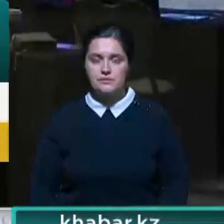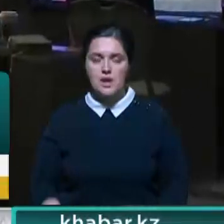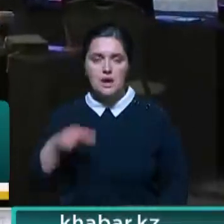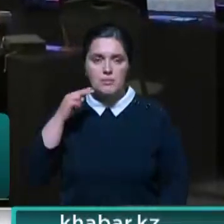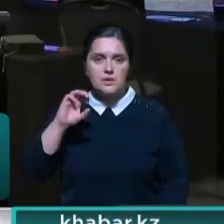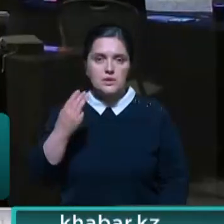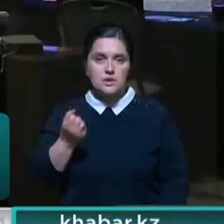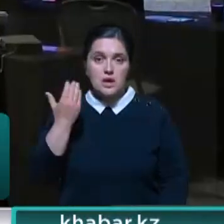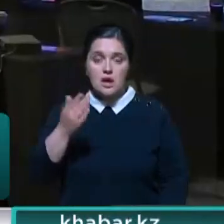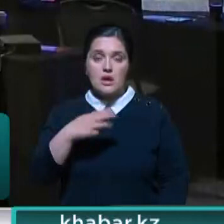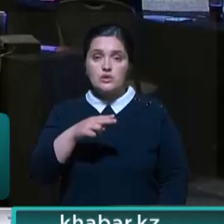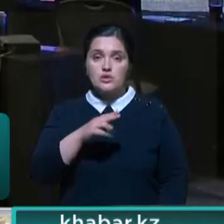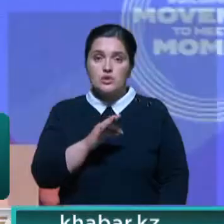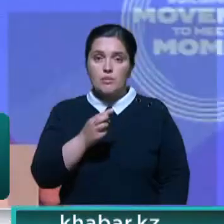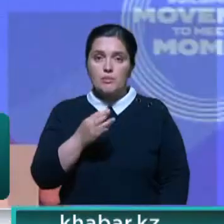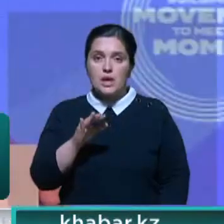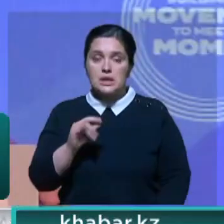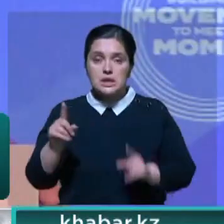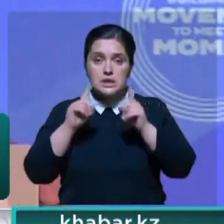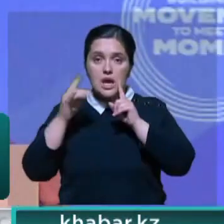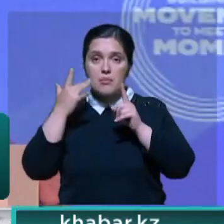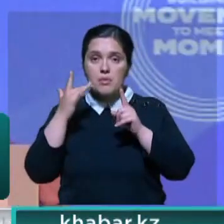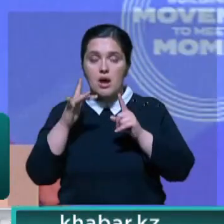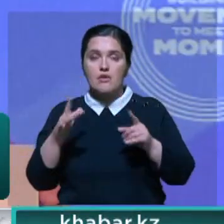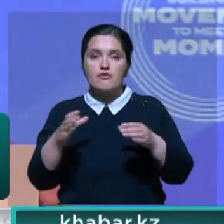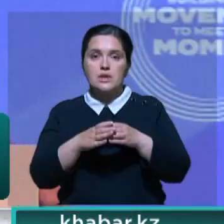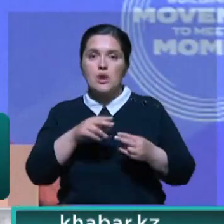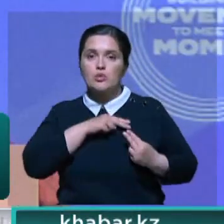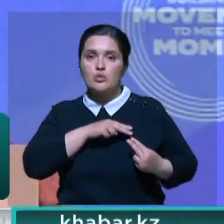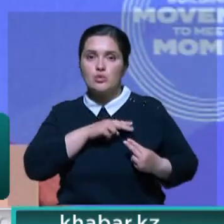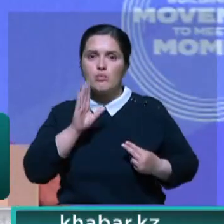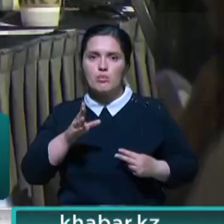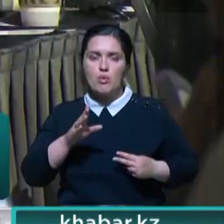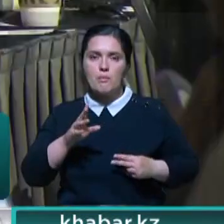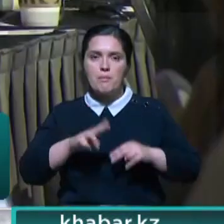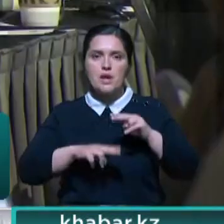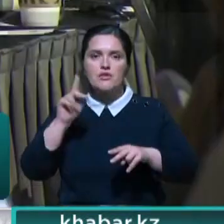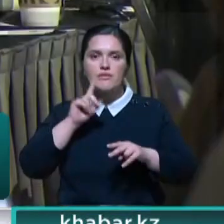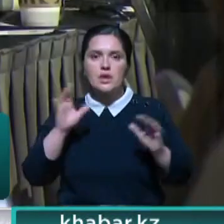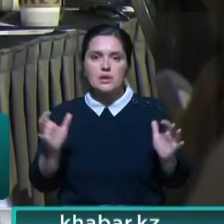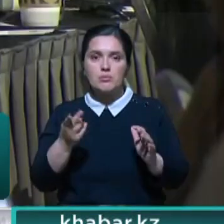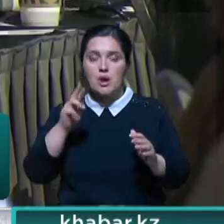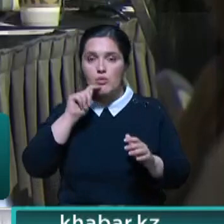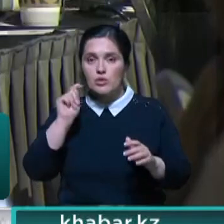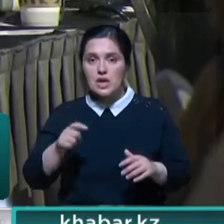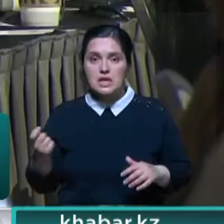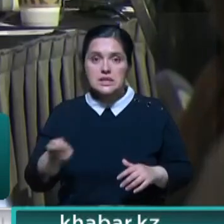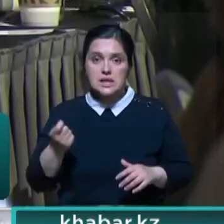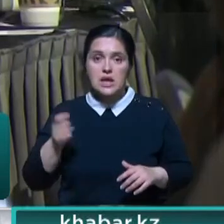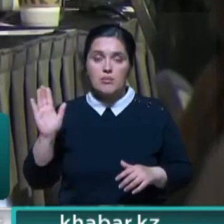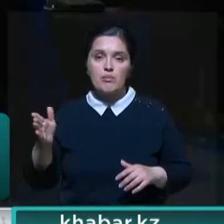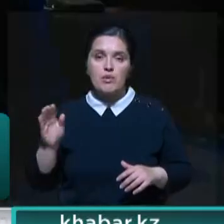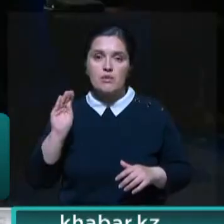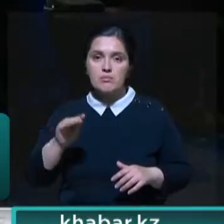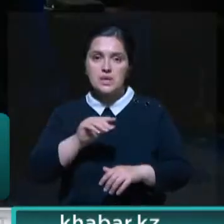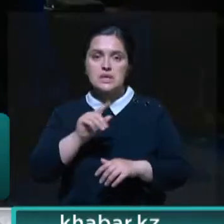Президент США Джо Байден на заседании Американской Федерации труда заявил, что намерен построить временные хранилища для украинского зерна. Их